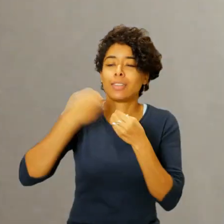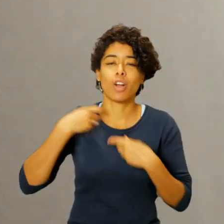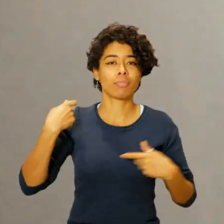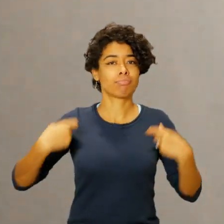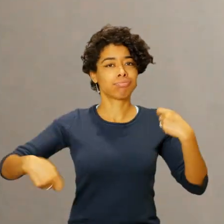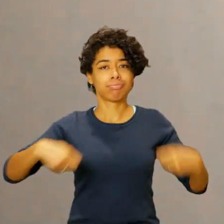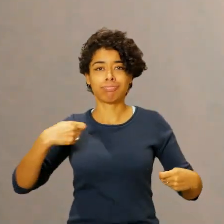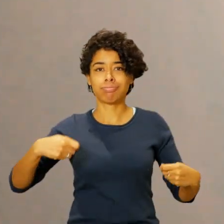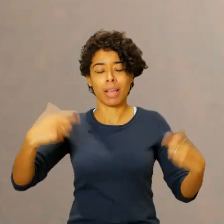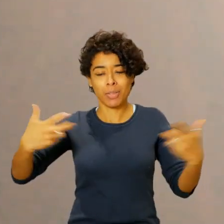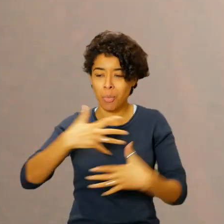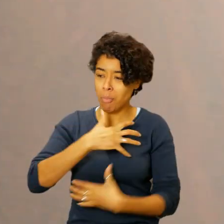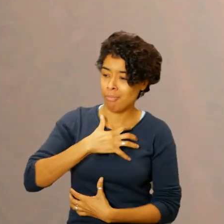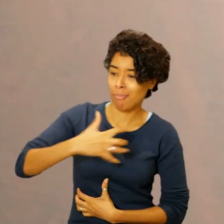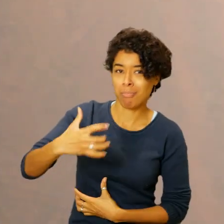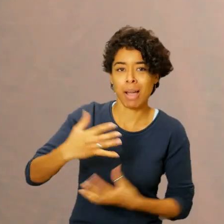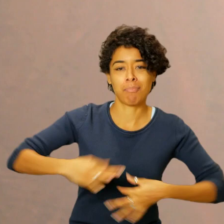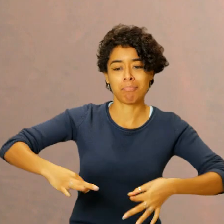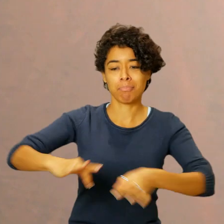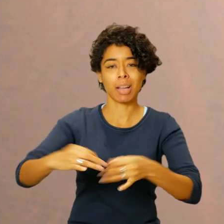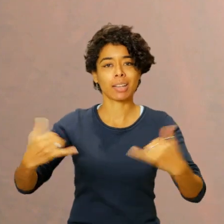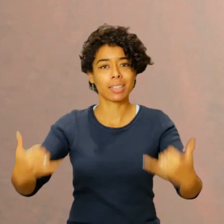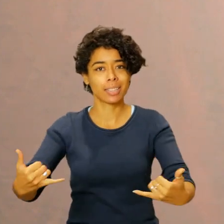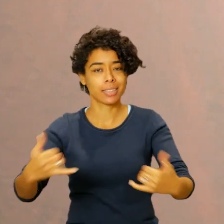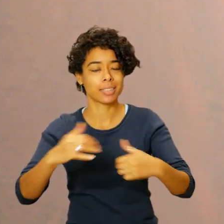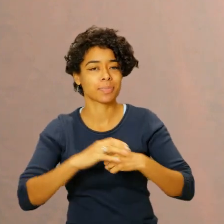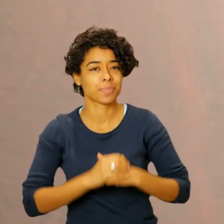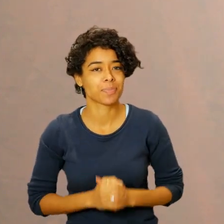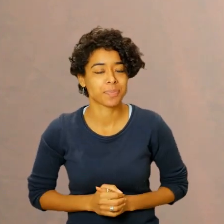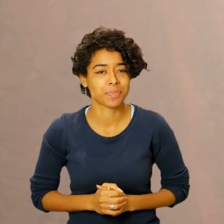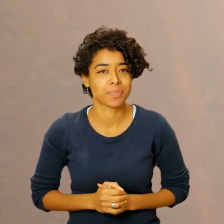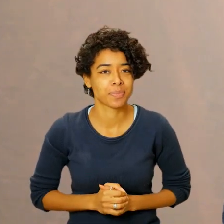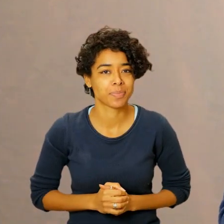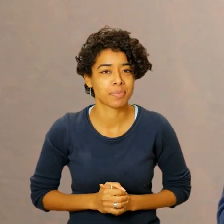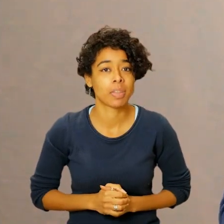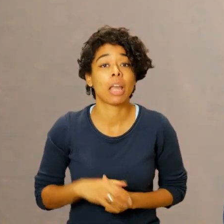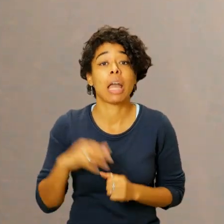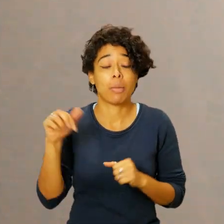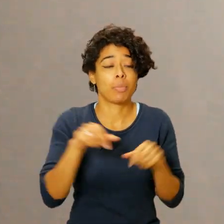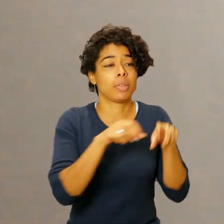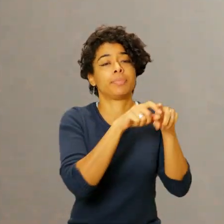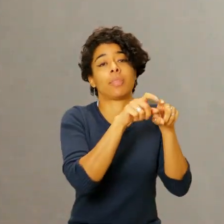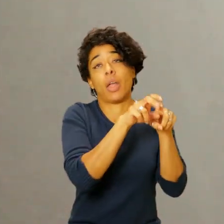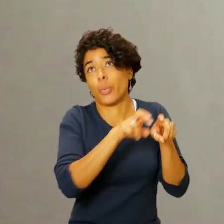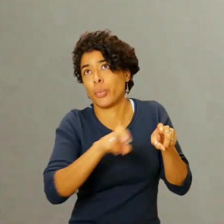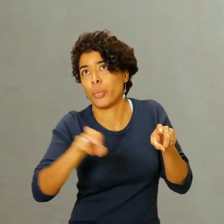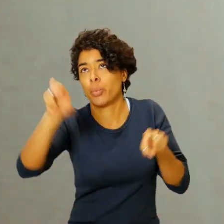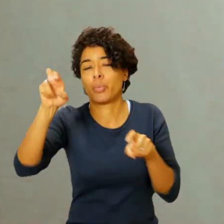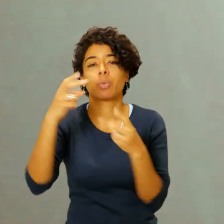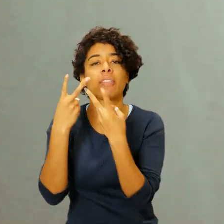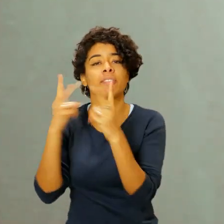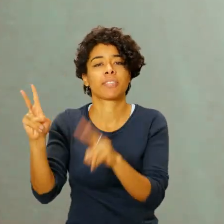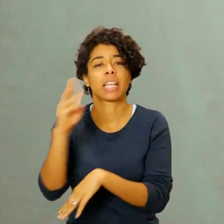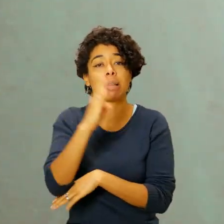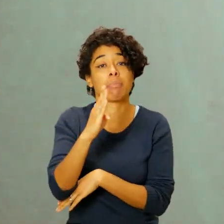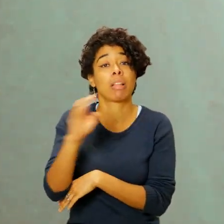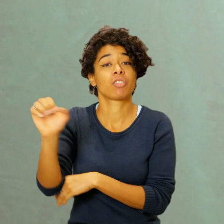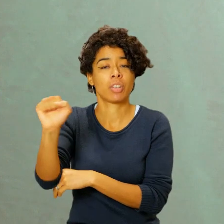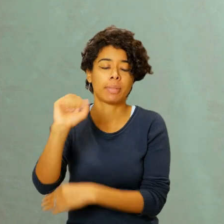nous prospérerons dans le pays. Verset 23, il remonta de là à Beersheba.